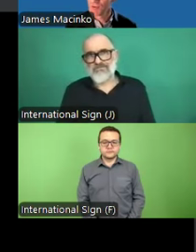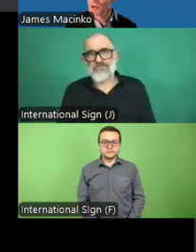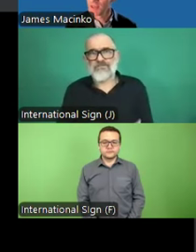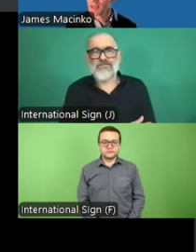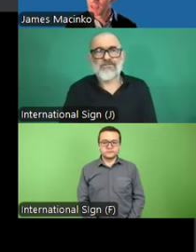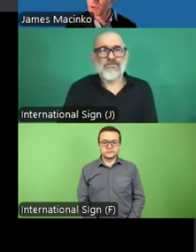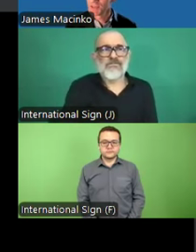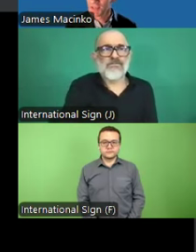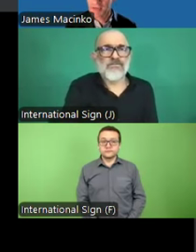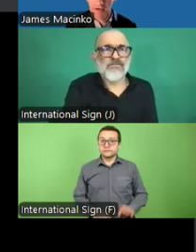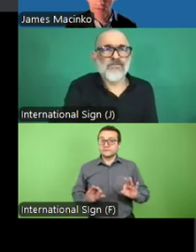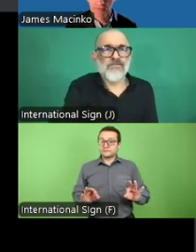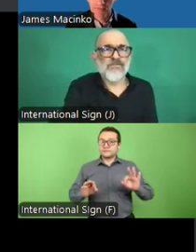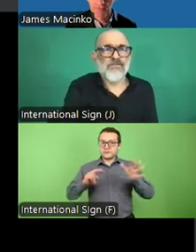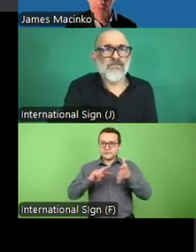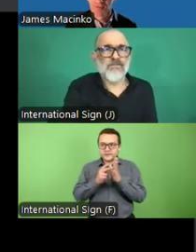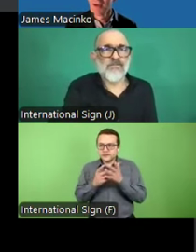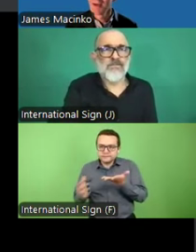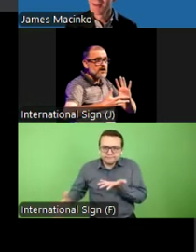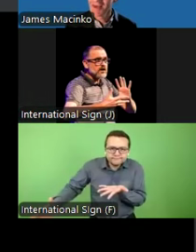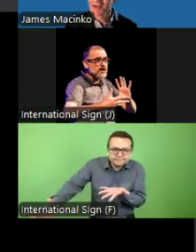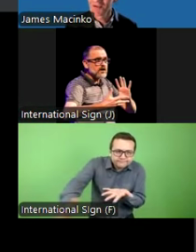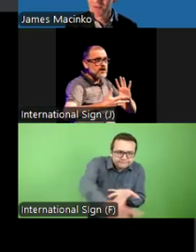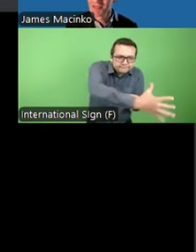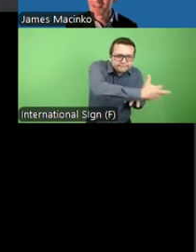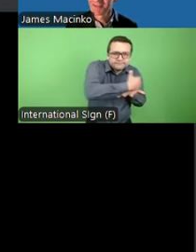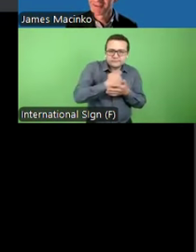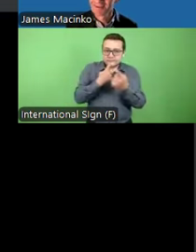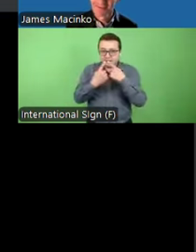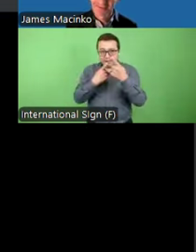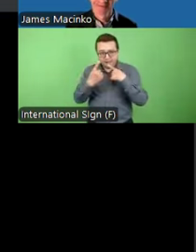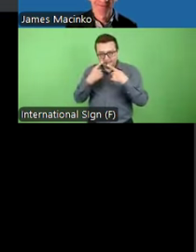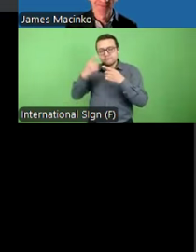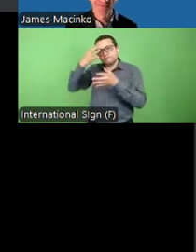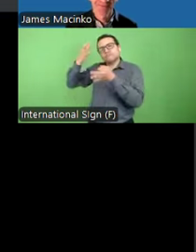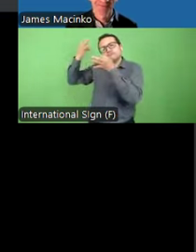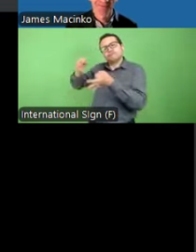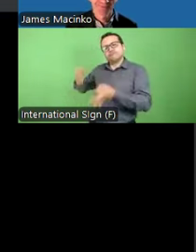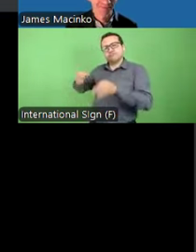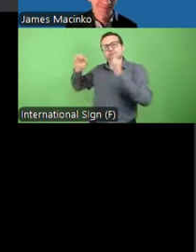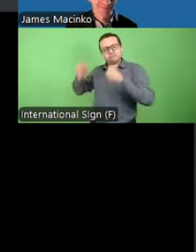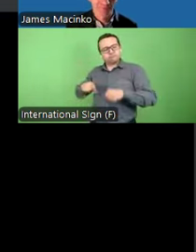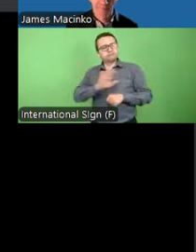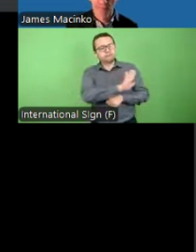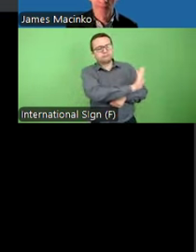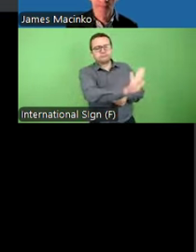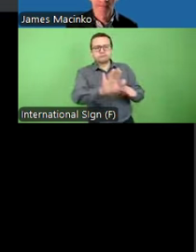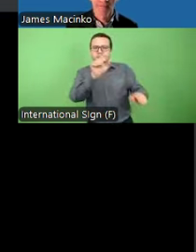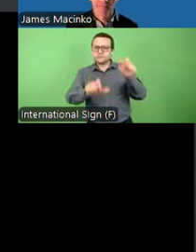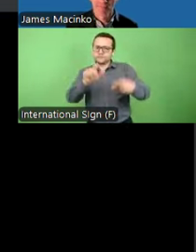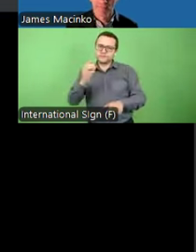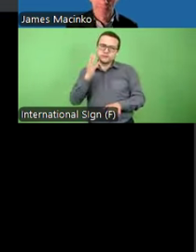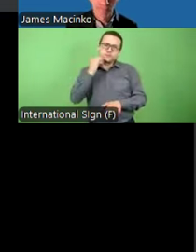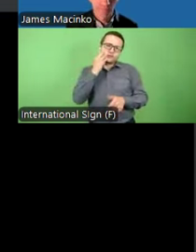prennent les décisions puissent prendre en compte ce qu'on a besoin et ce que disent les gens. Merci beaucoup.